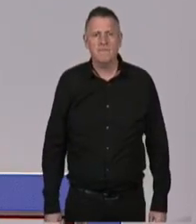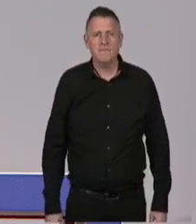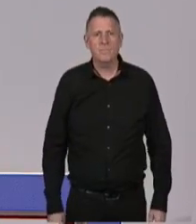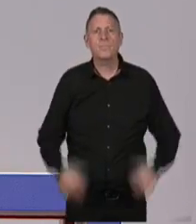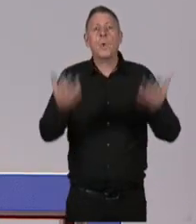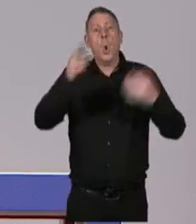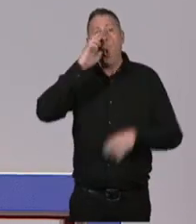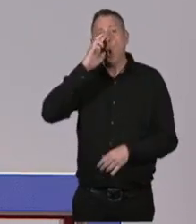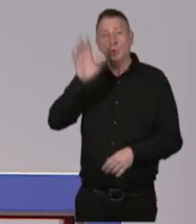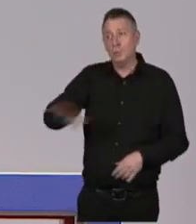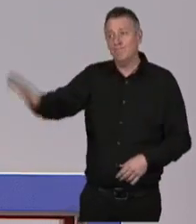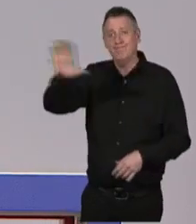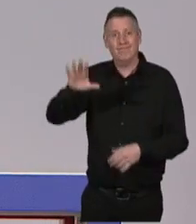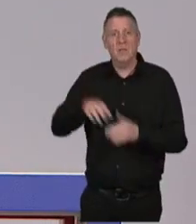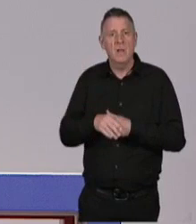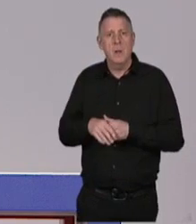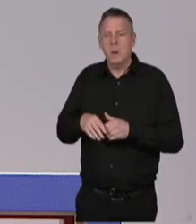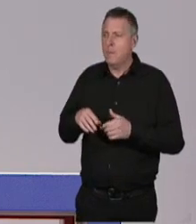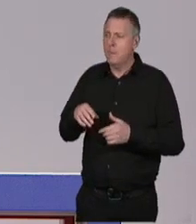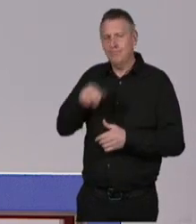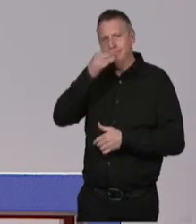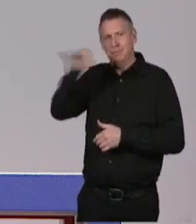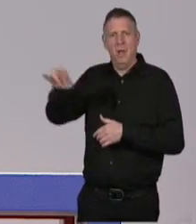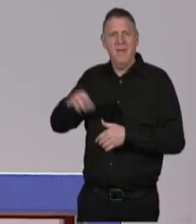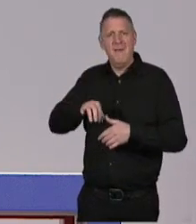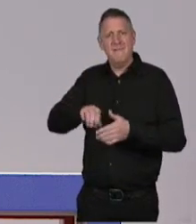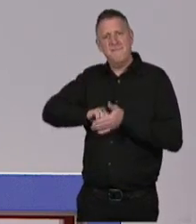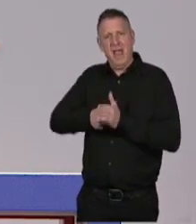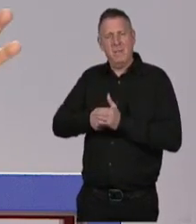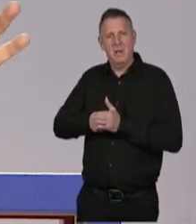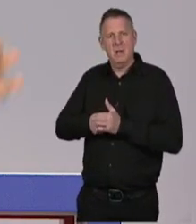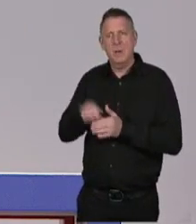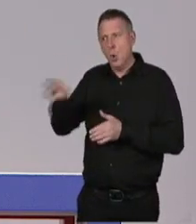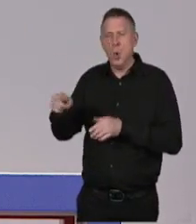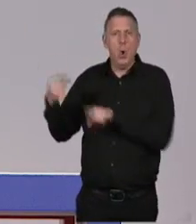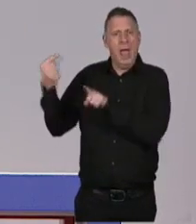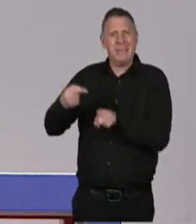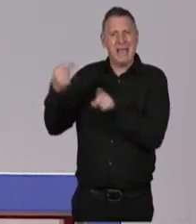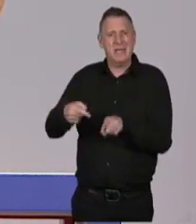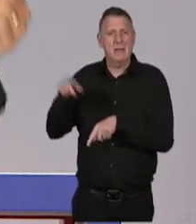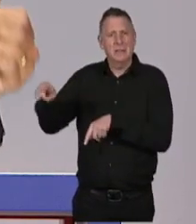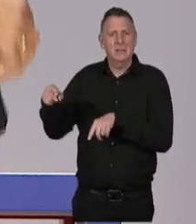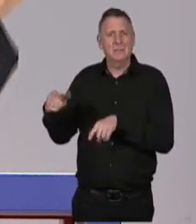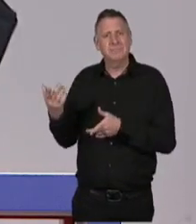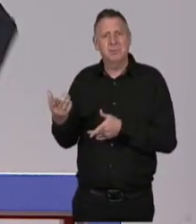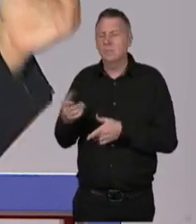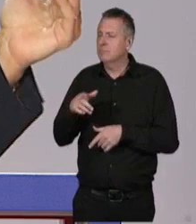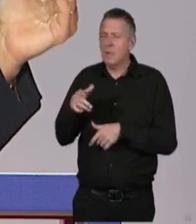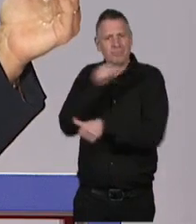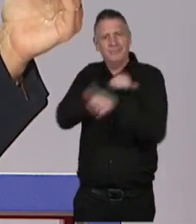Aux Russes, il faut parler avec fermeté. En cas d'attaque, ils s'exposeraient à des représailles